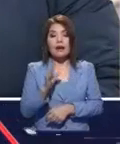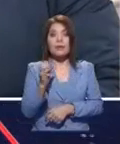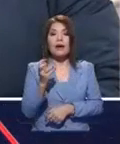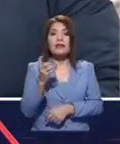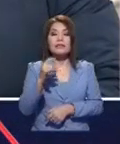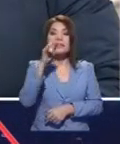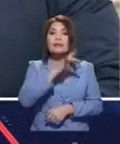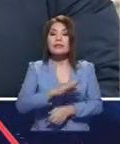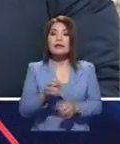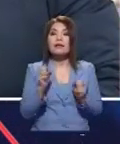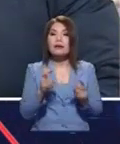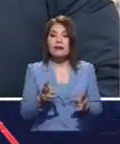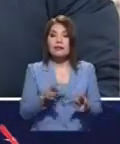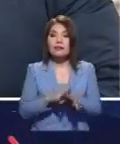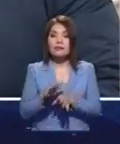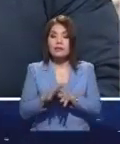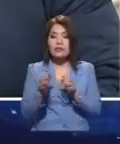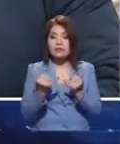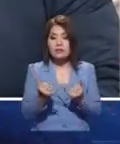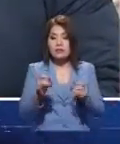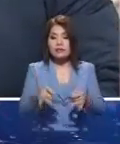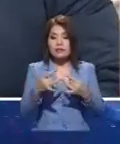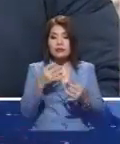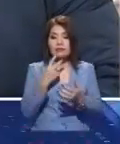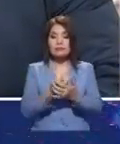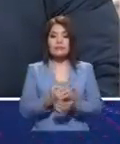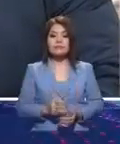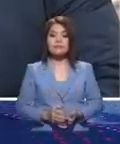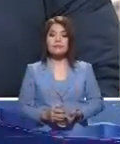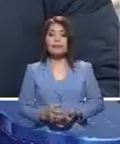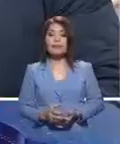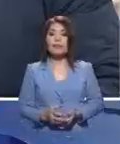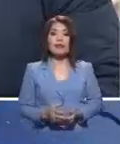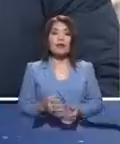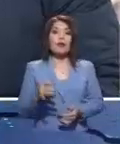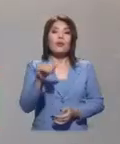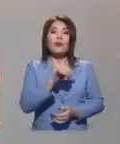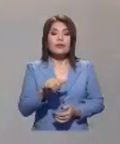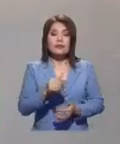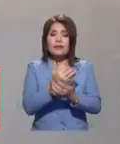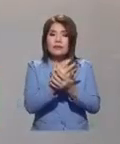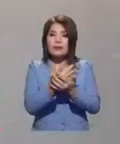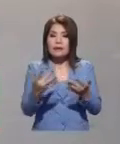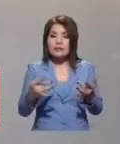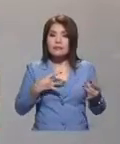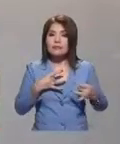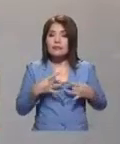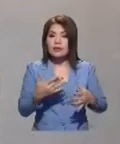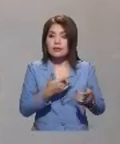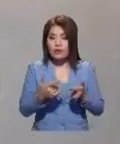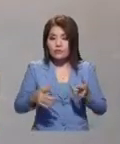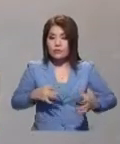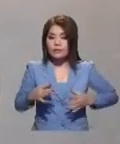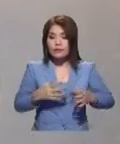қазақстандықтар қалай атап өтіп жатыр? Әріптесім Еркін Карин жалғастырады. Оралда мереке орай түрлі шаралар ұйымдастырып жатыр. Мақтылардың